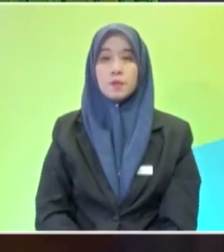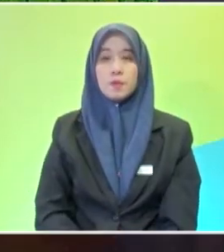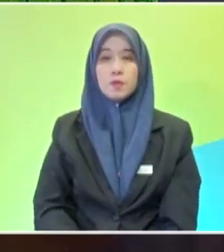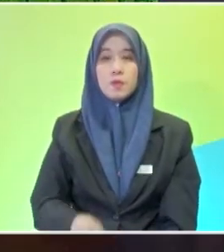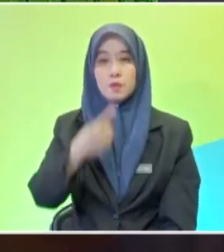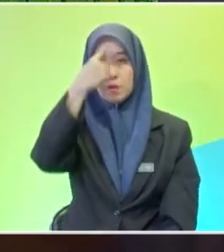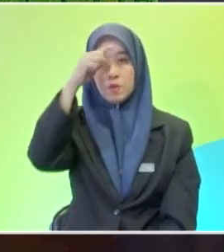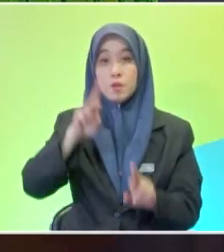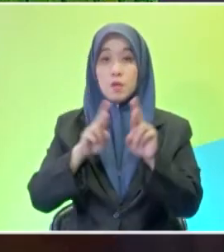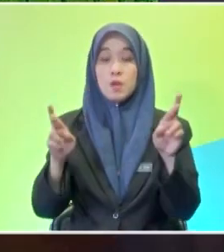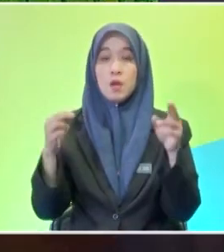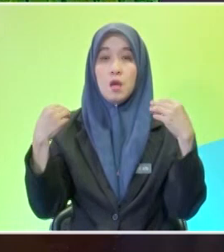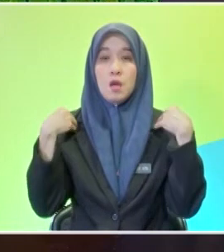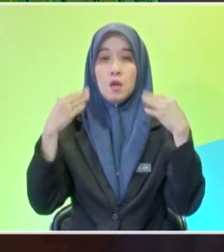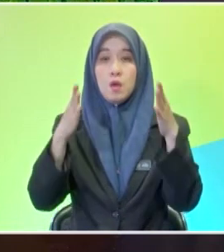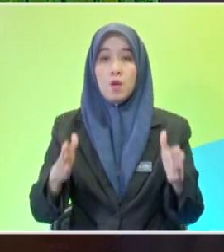menggunakan